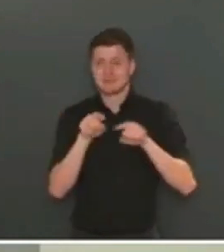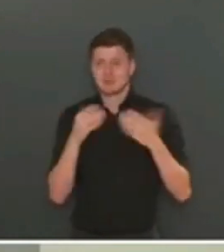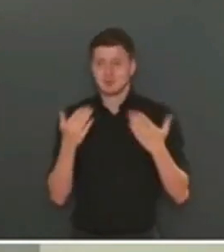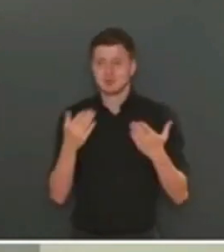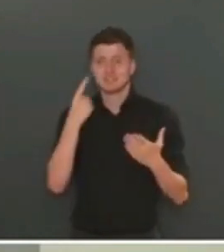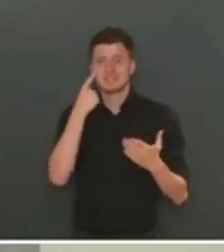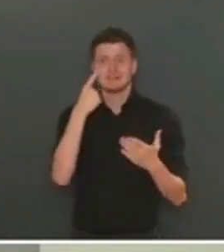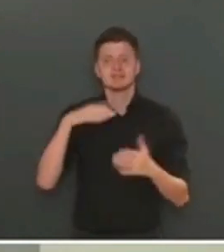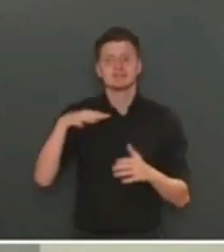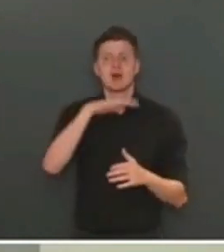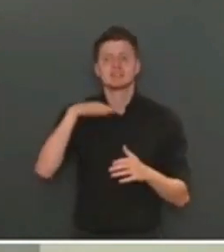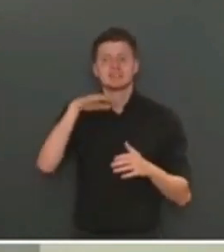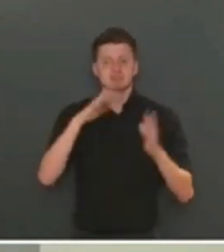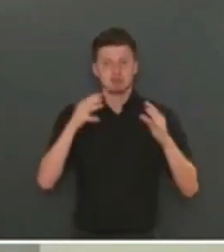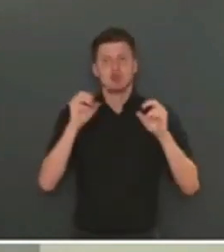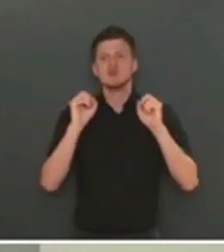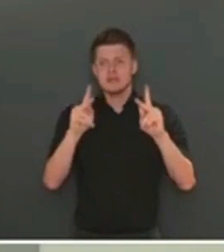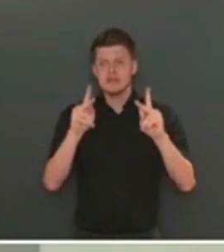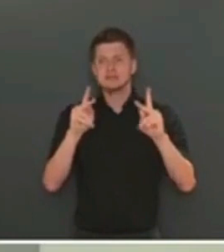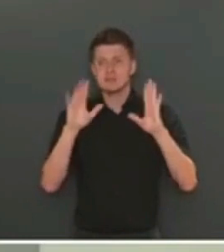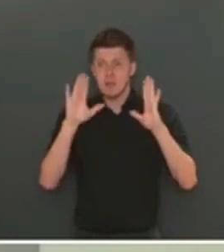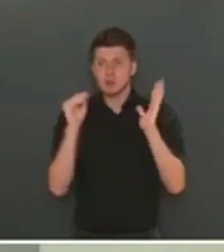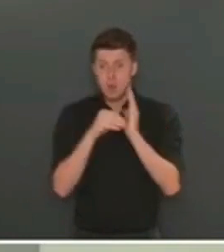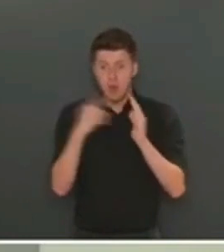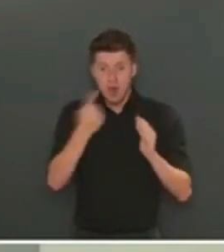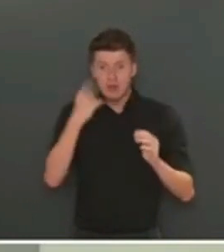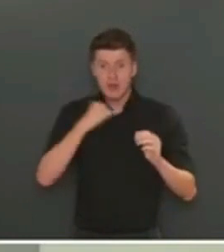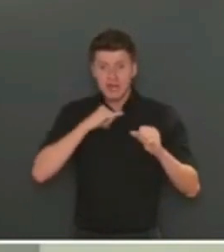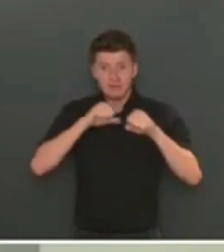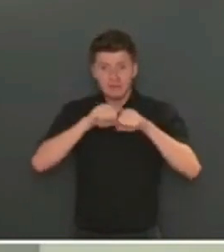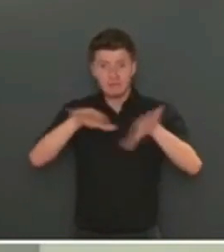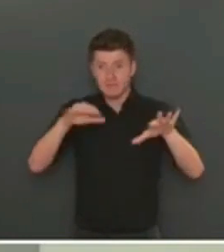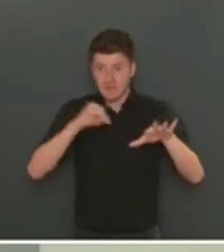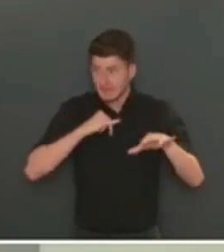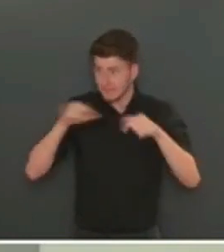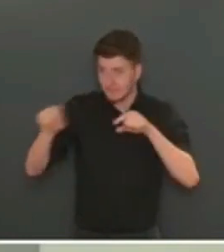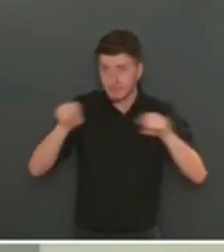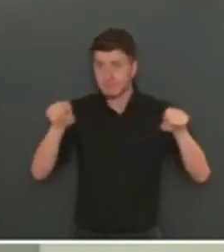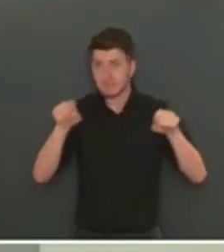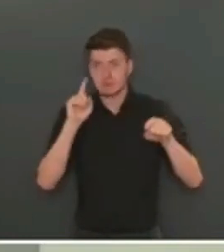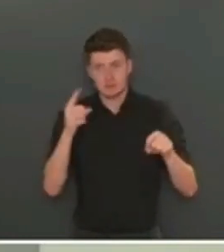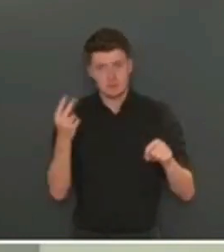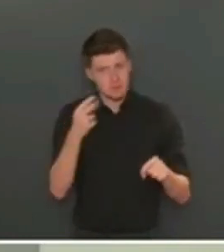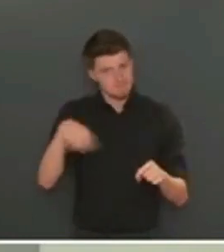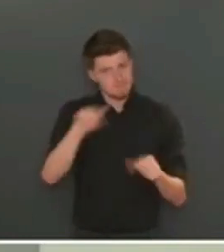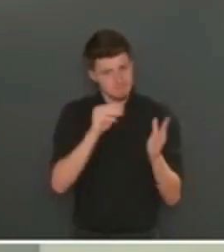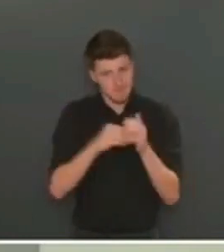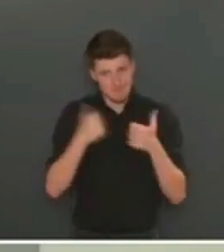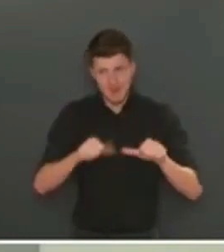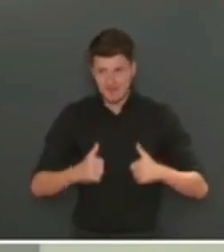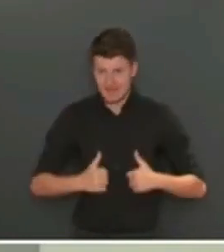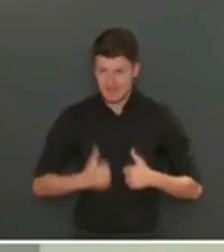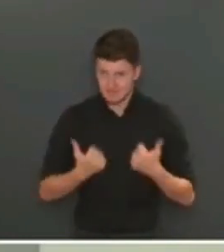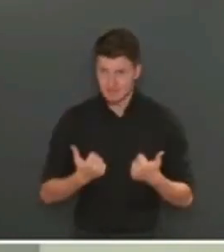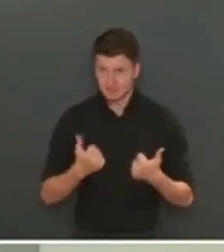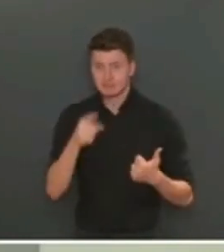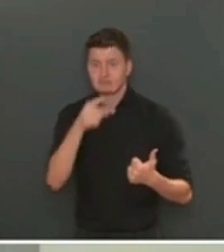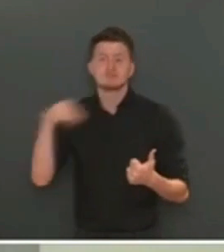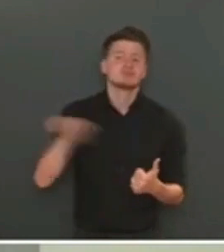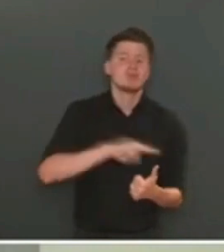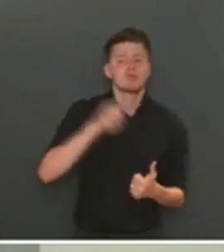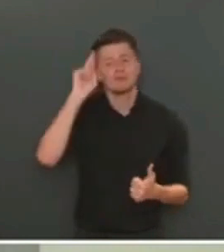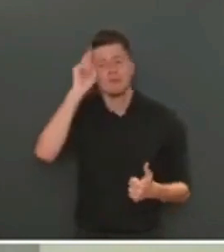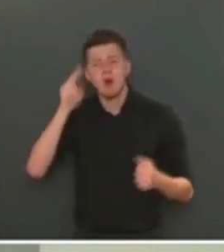la situation doit être nuancée mais la situation est bien là et